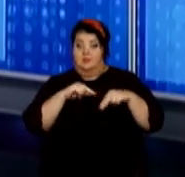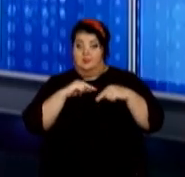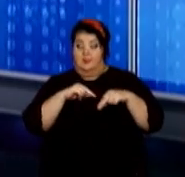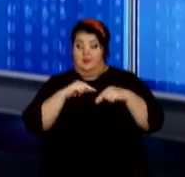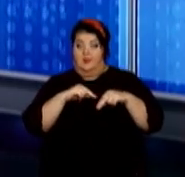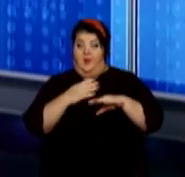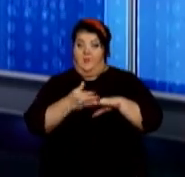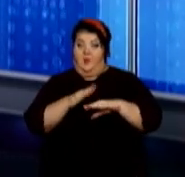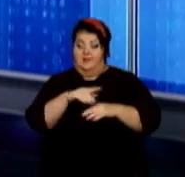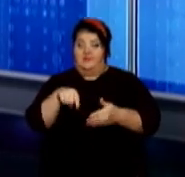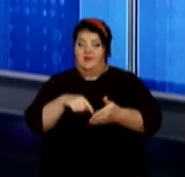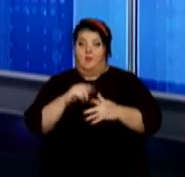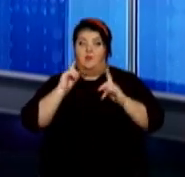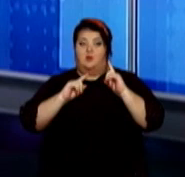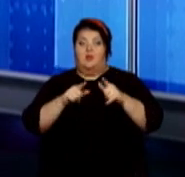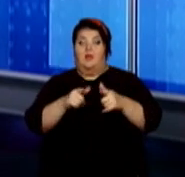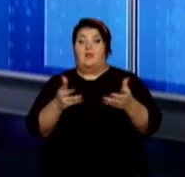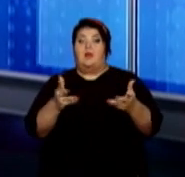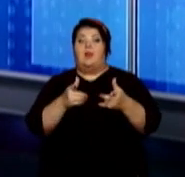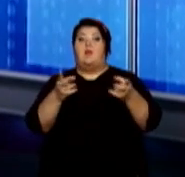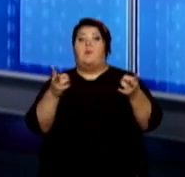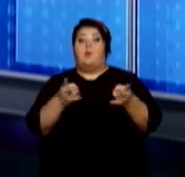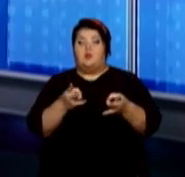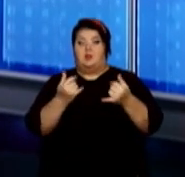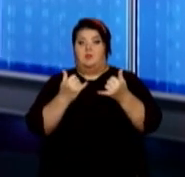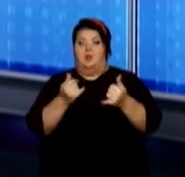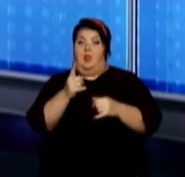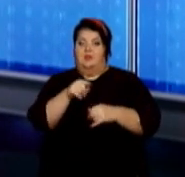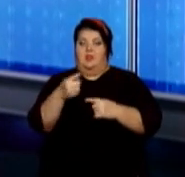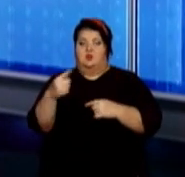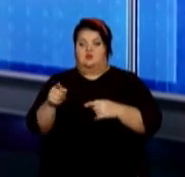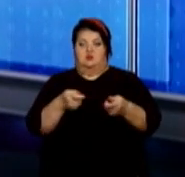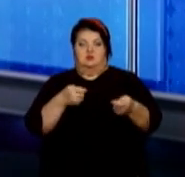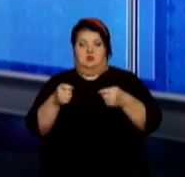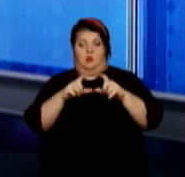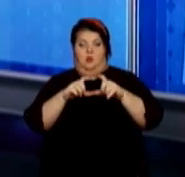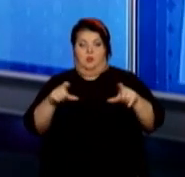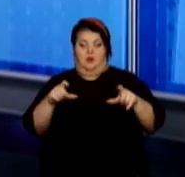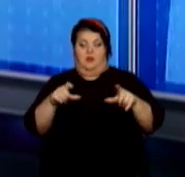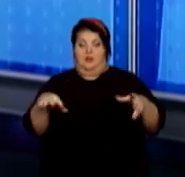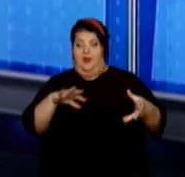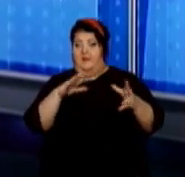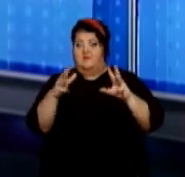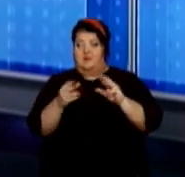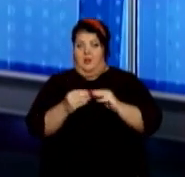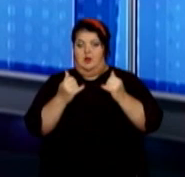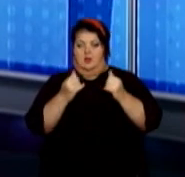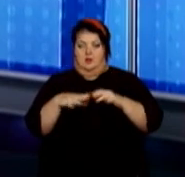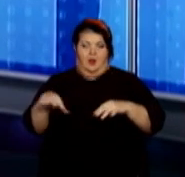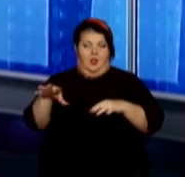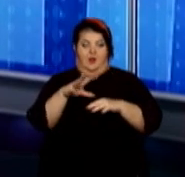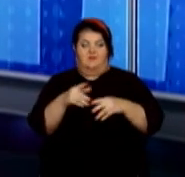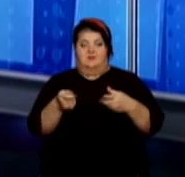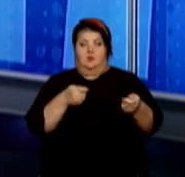кількості велосипедів, які потрібні на те чи інше управління. Звели всі ці дані і виявилось, що взагалі для цих управлінь вони